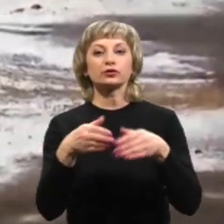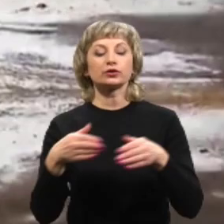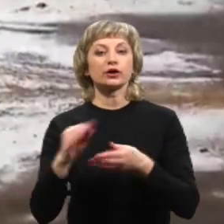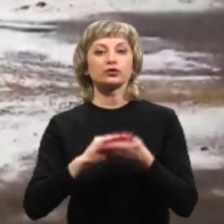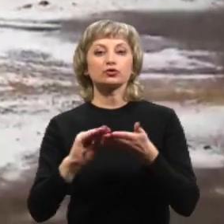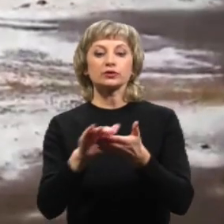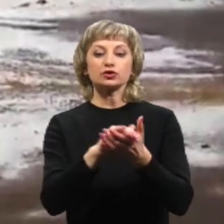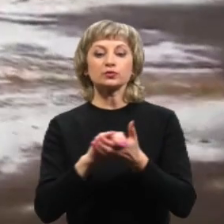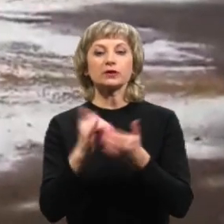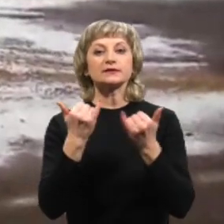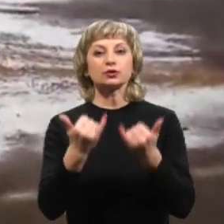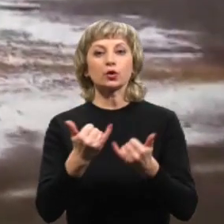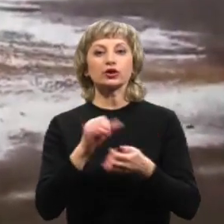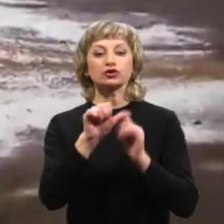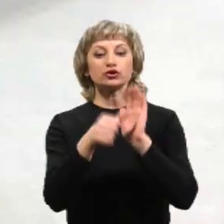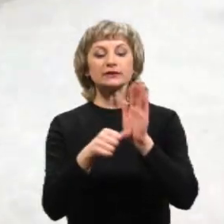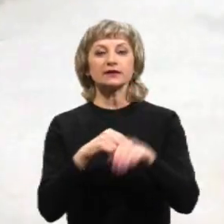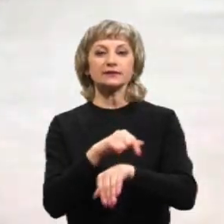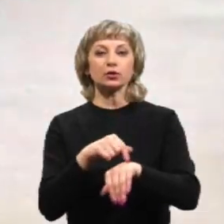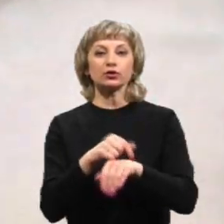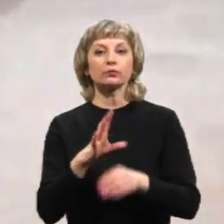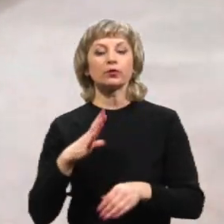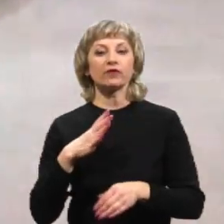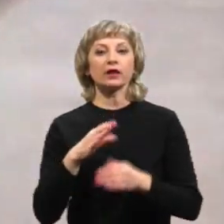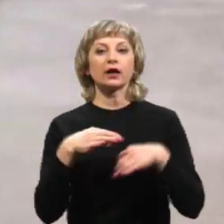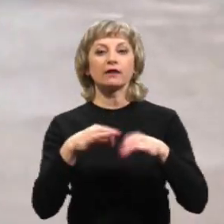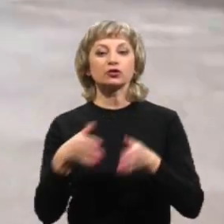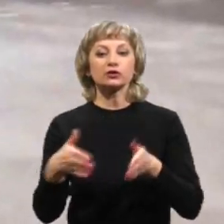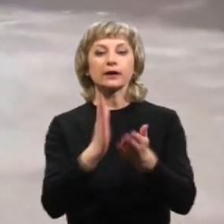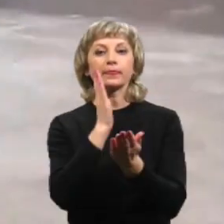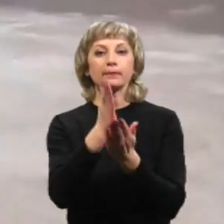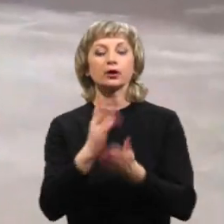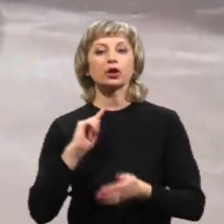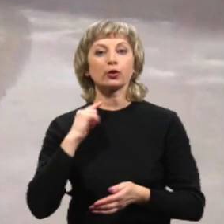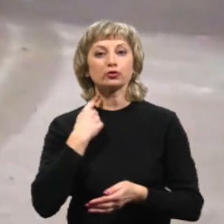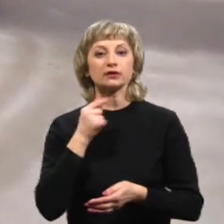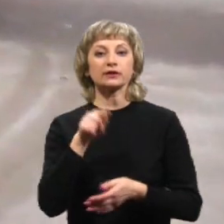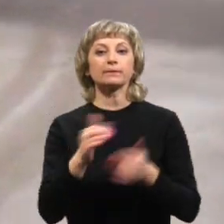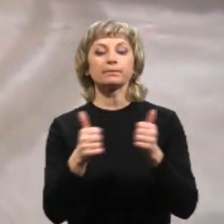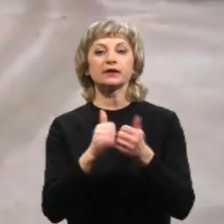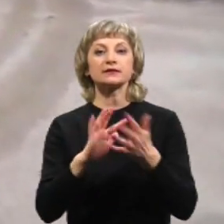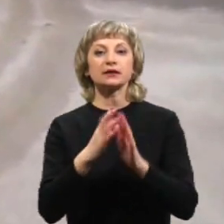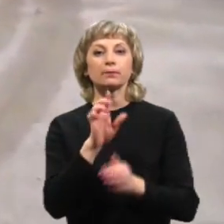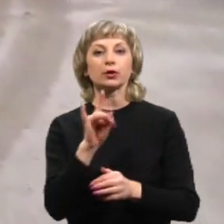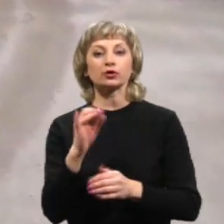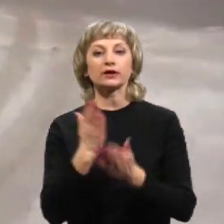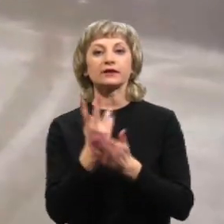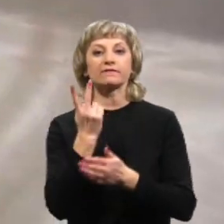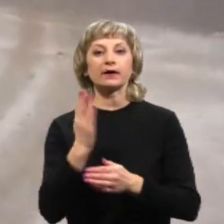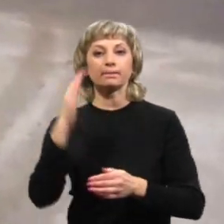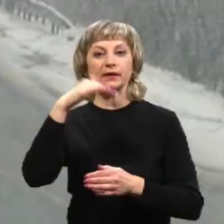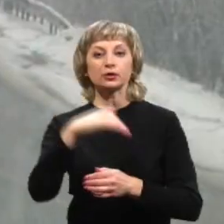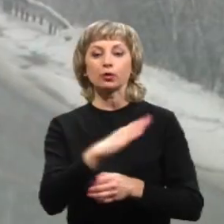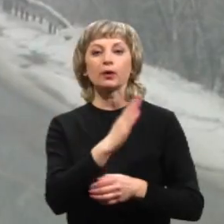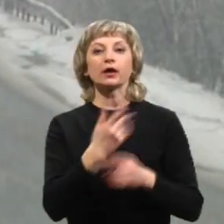Журналісти Суспільного сьогодні о 16 годині побували на автотрасі в напрямку Луцька. Там біля села Бро є два підйоми, де раніше